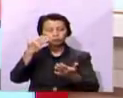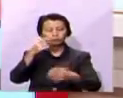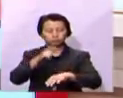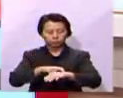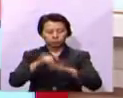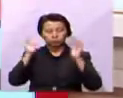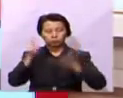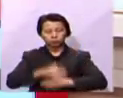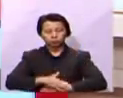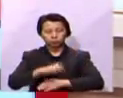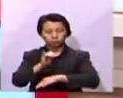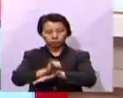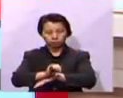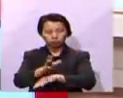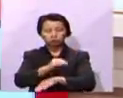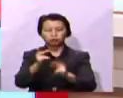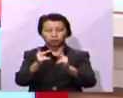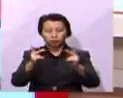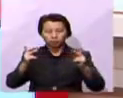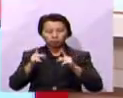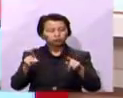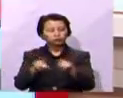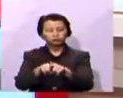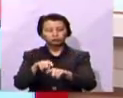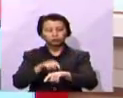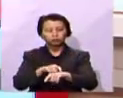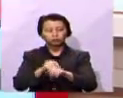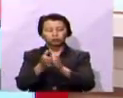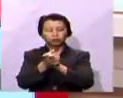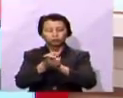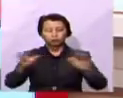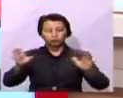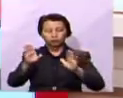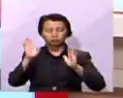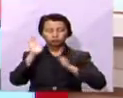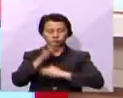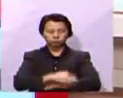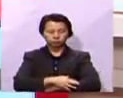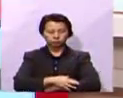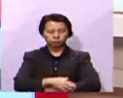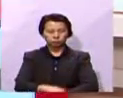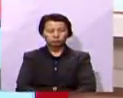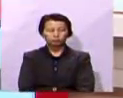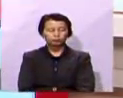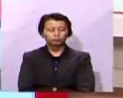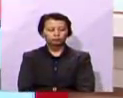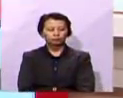waktu isyak bagi Kuala Lumpur dan kawasan yang sewaktu dengannya. Selamat menunaikan solat isyak.